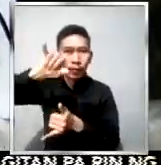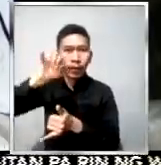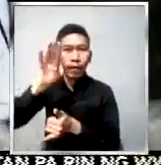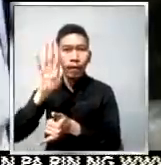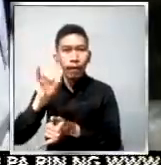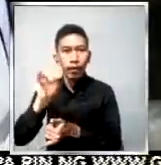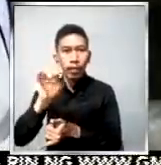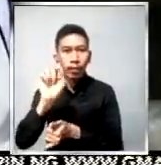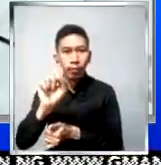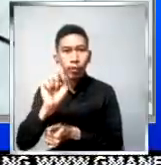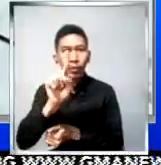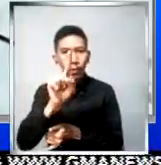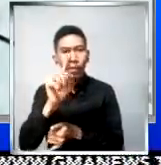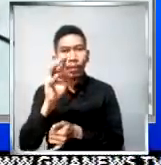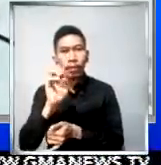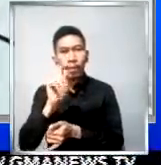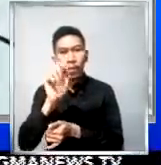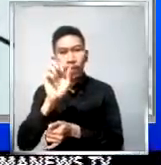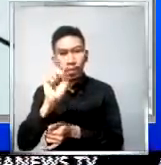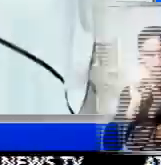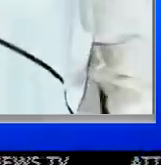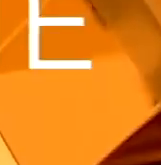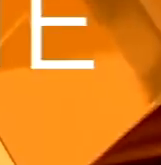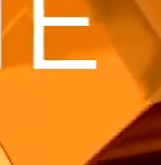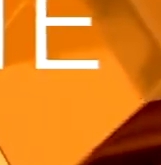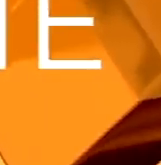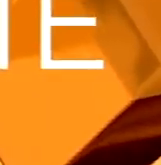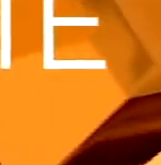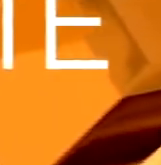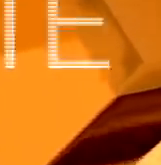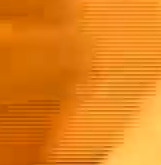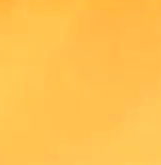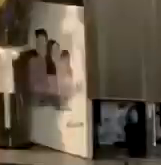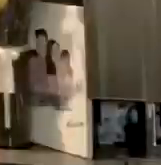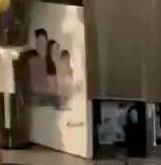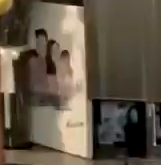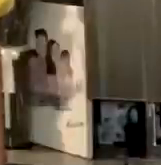p.m. Mike? Maraming salamat, Maris Humali.